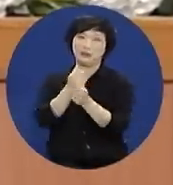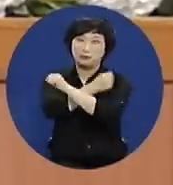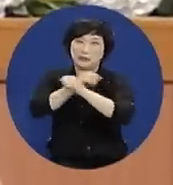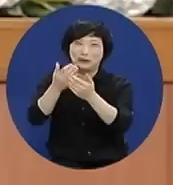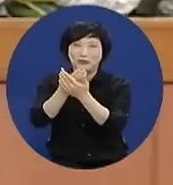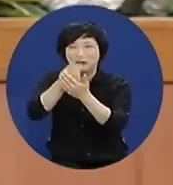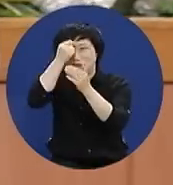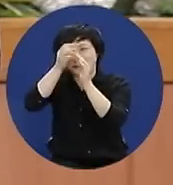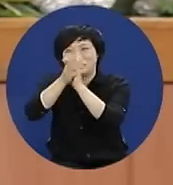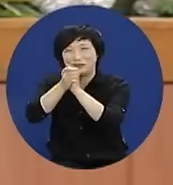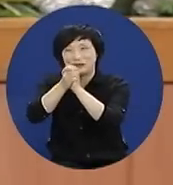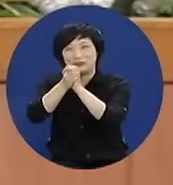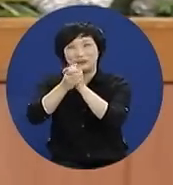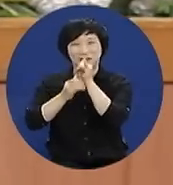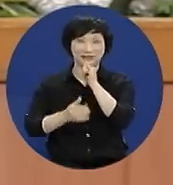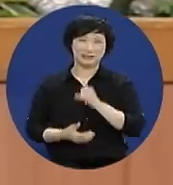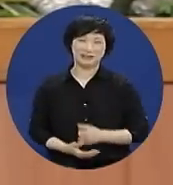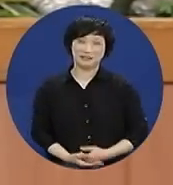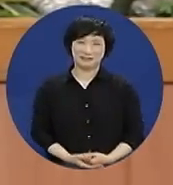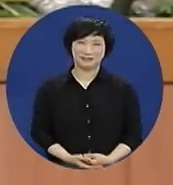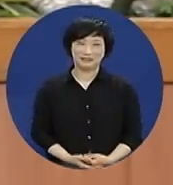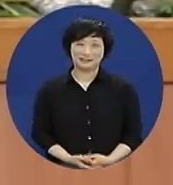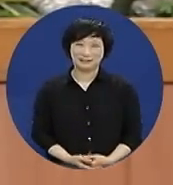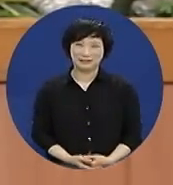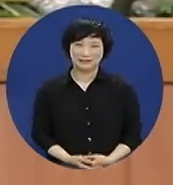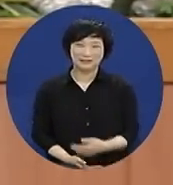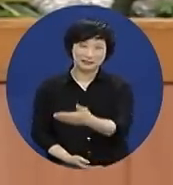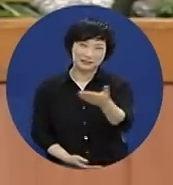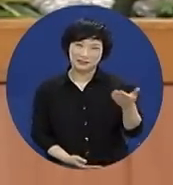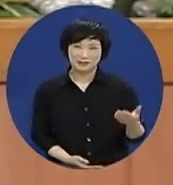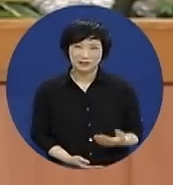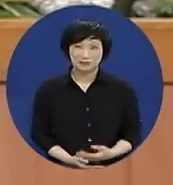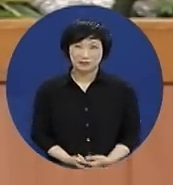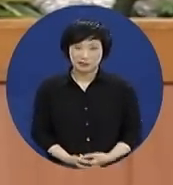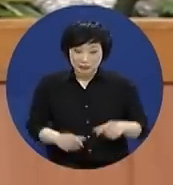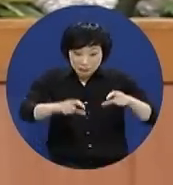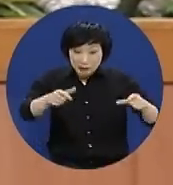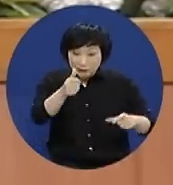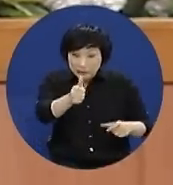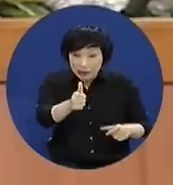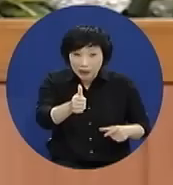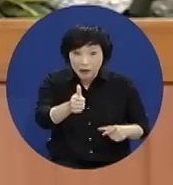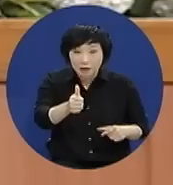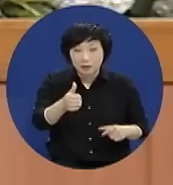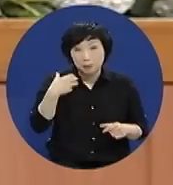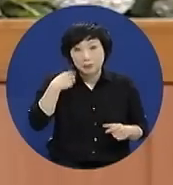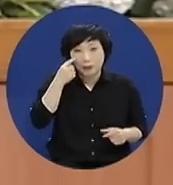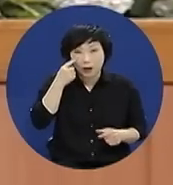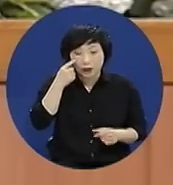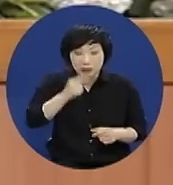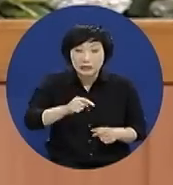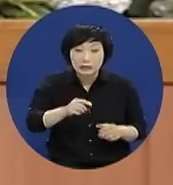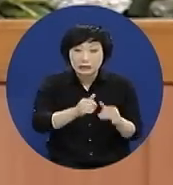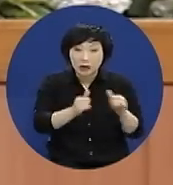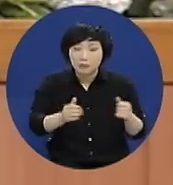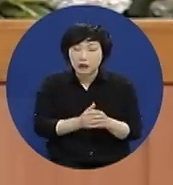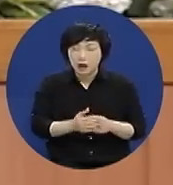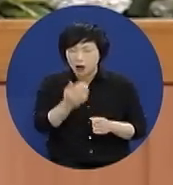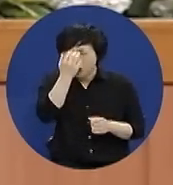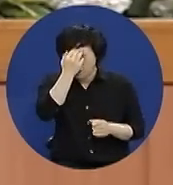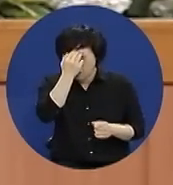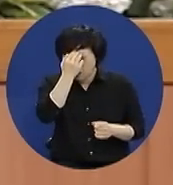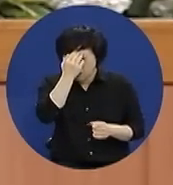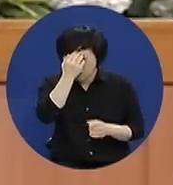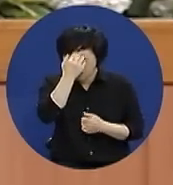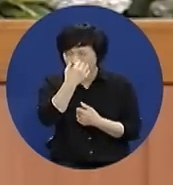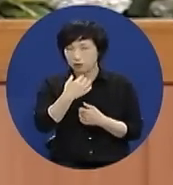も嫌になって投げ出そうと思ったことをお許しください村のけになってもその村の